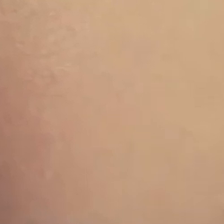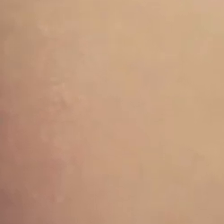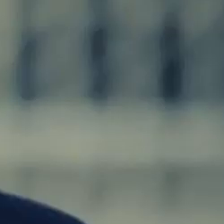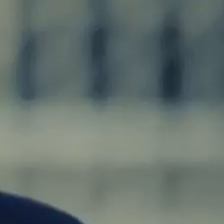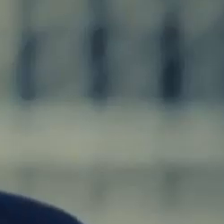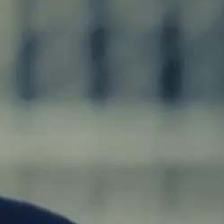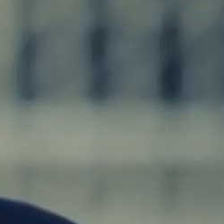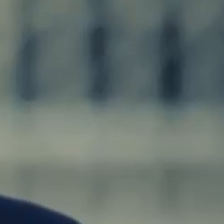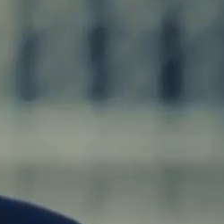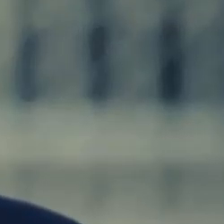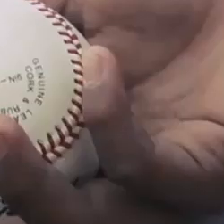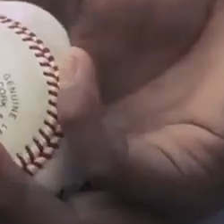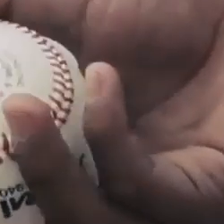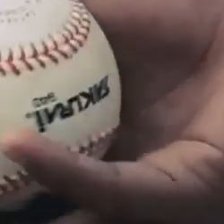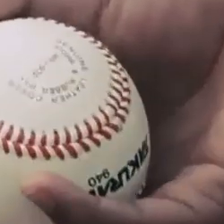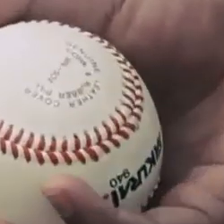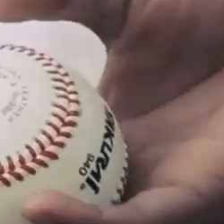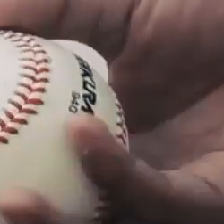开鼓！